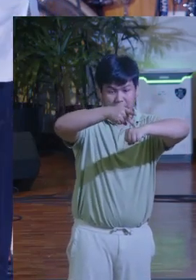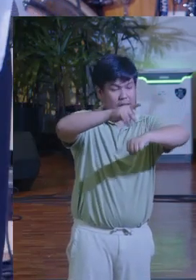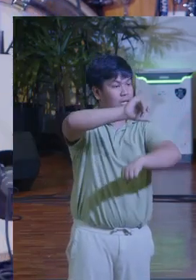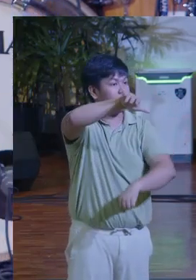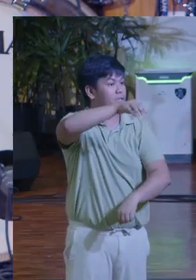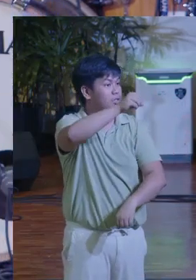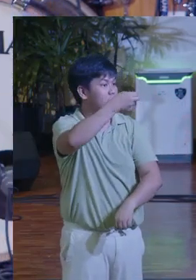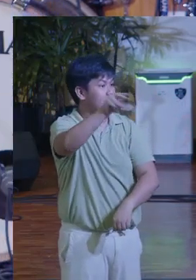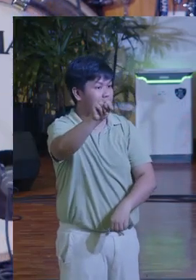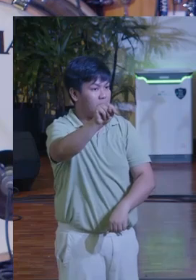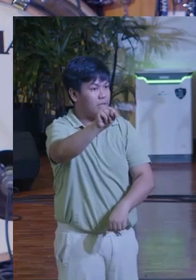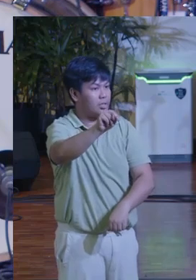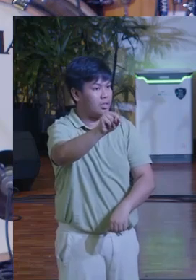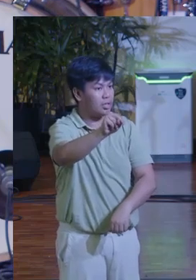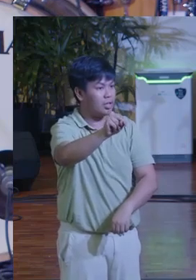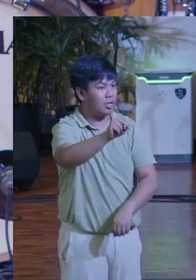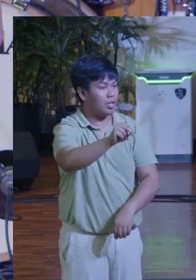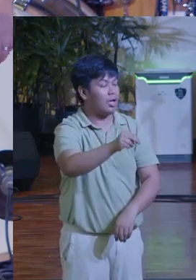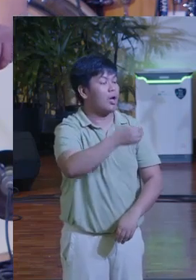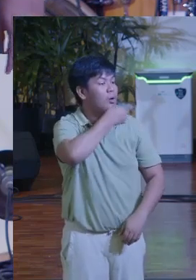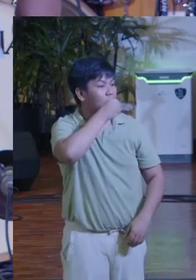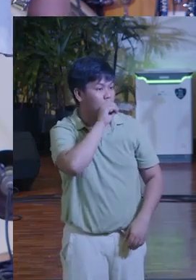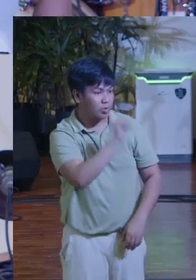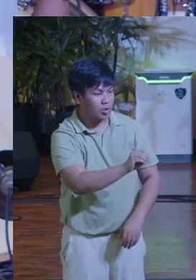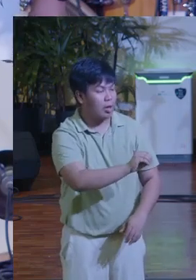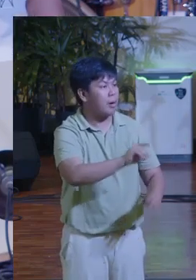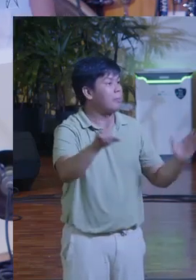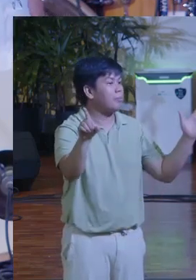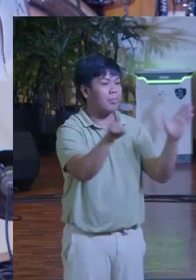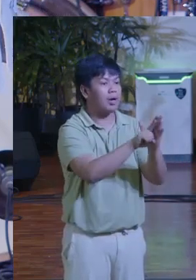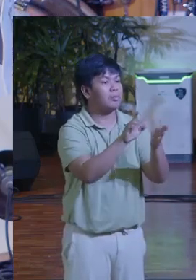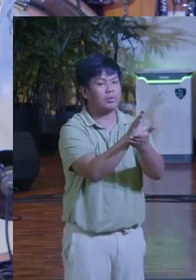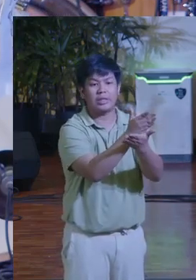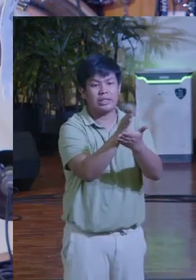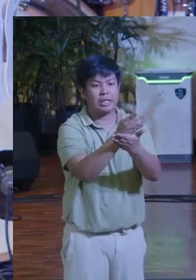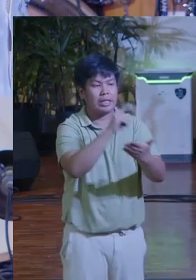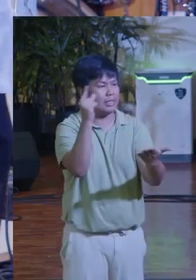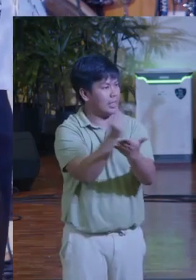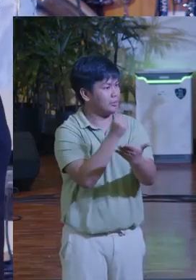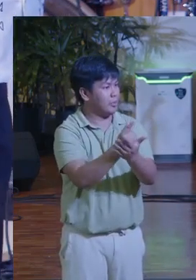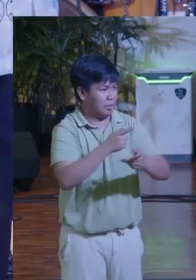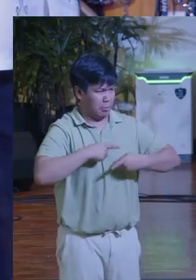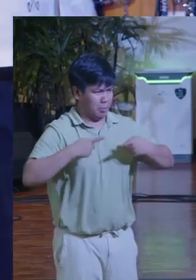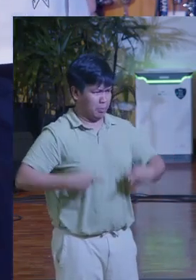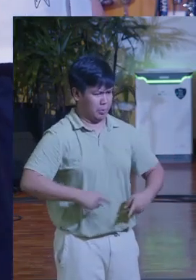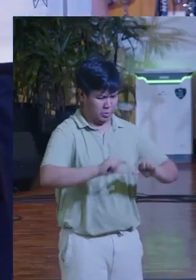ay inutusan na huwag mag-share ng gospel.